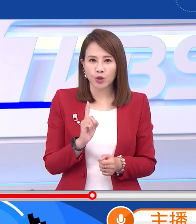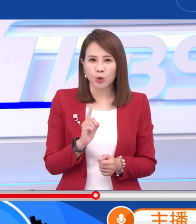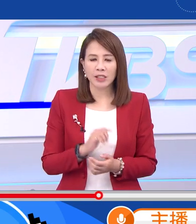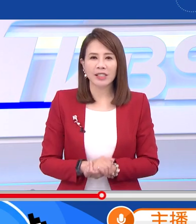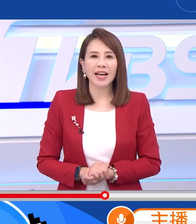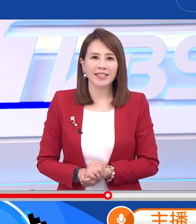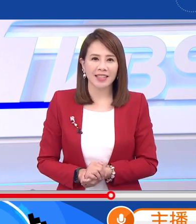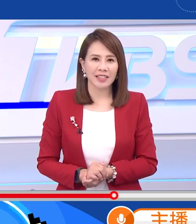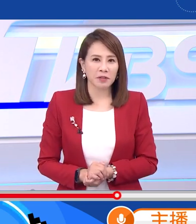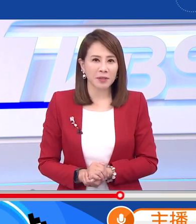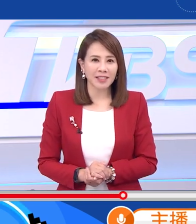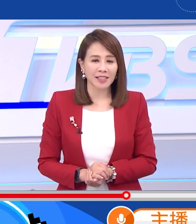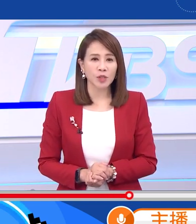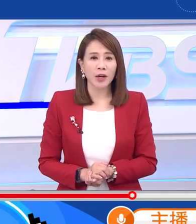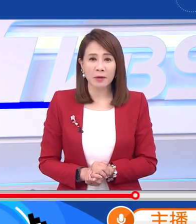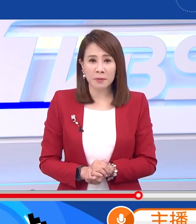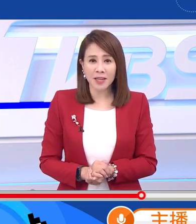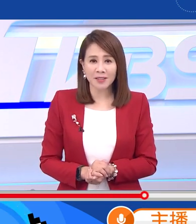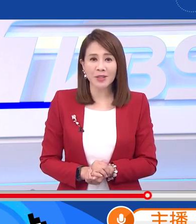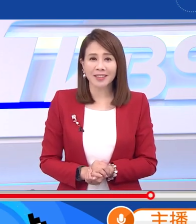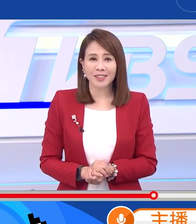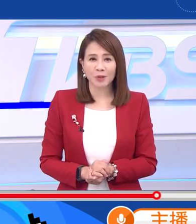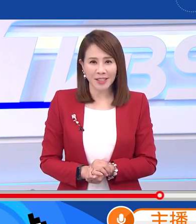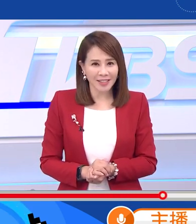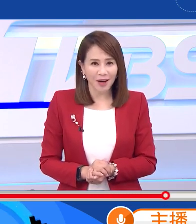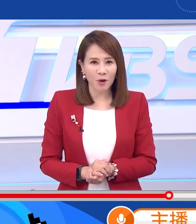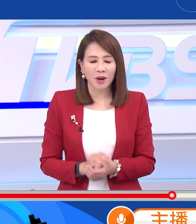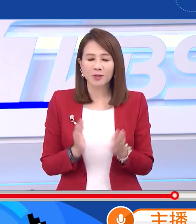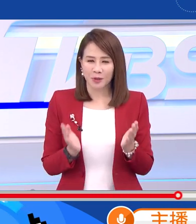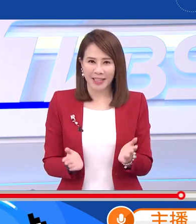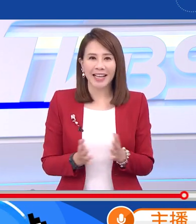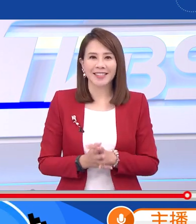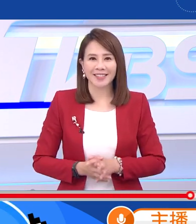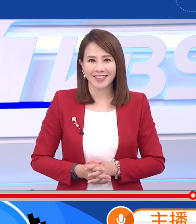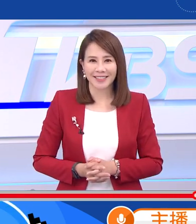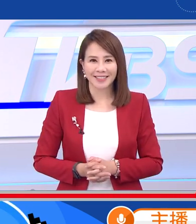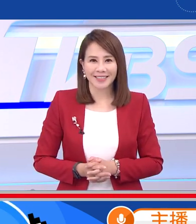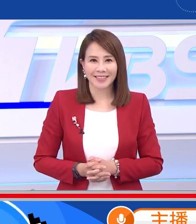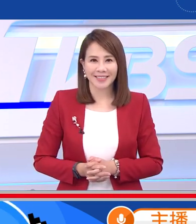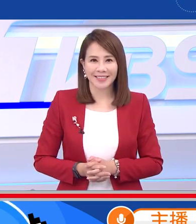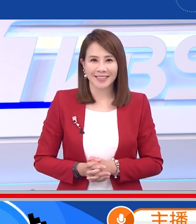铛，也请用手机下载 TVBS 新闻 APP， 让您随时掌握国内大小事。